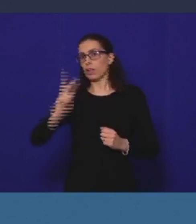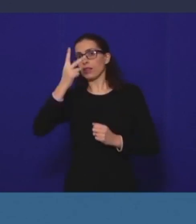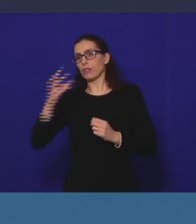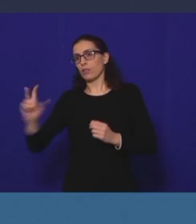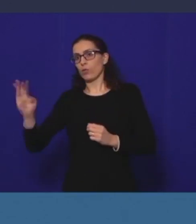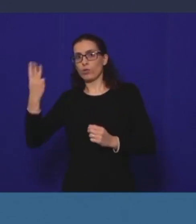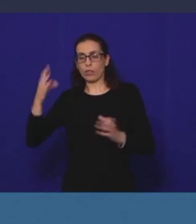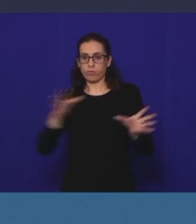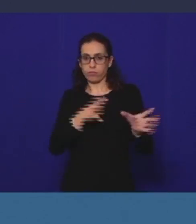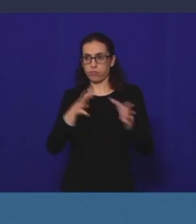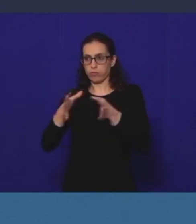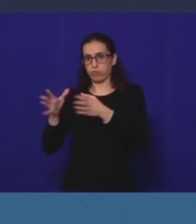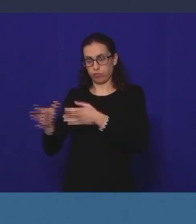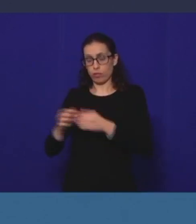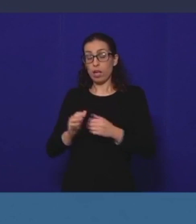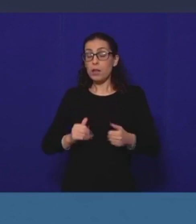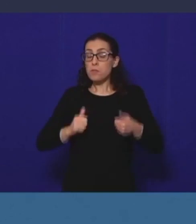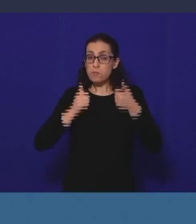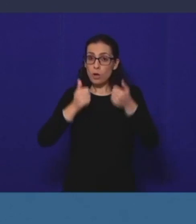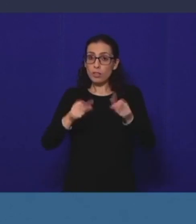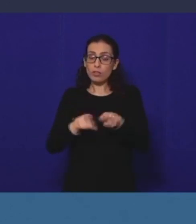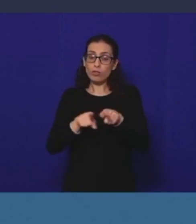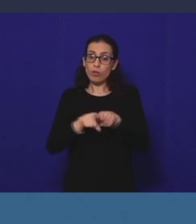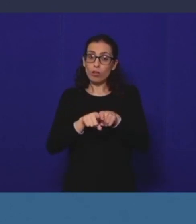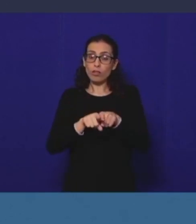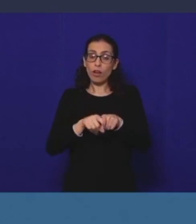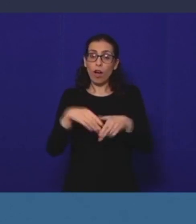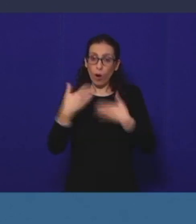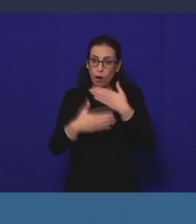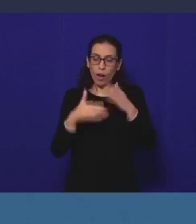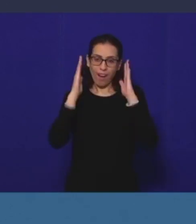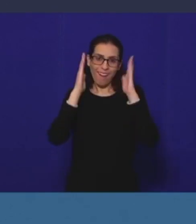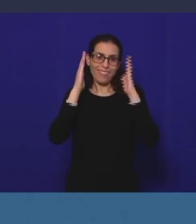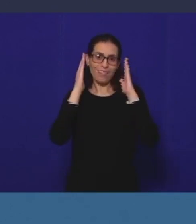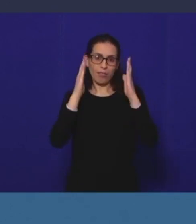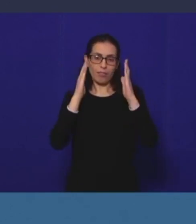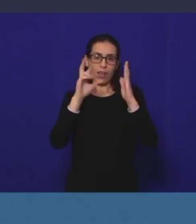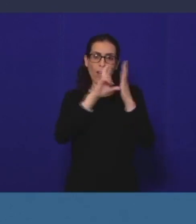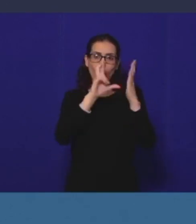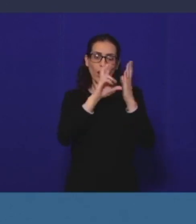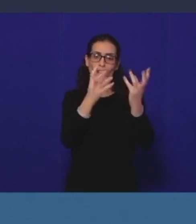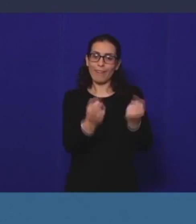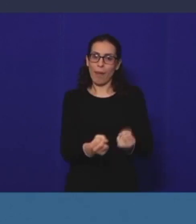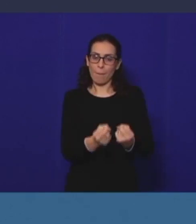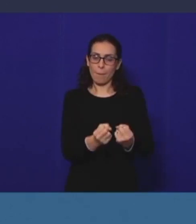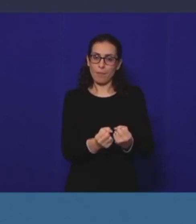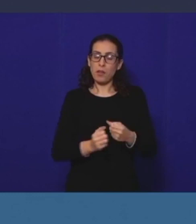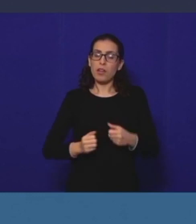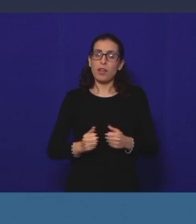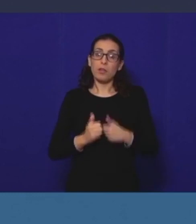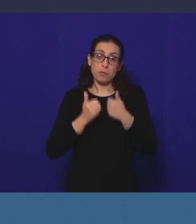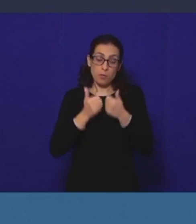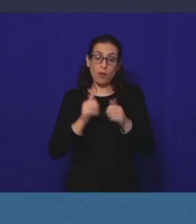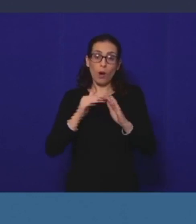il-mizuri kolla li janna fil-post Li jahna palmet neffitaw l-fullar u neffitaw li jahna Nkunu f